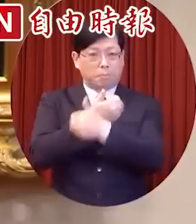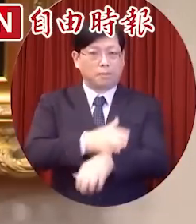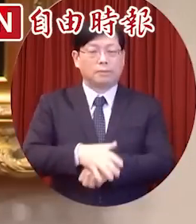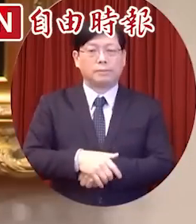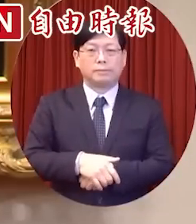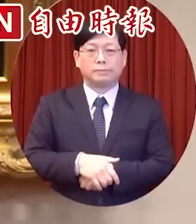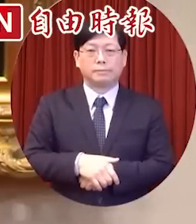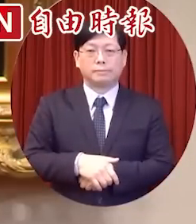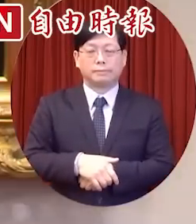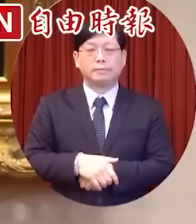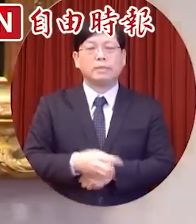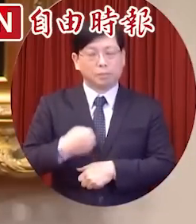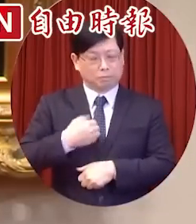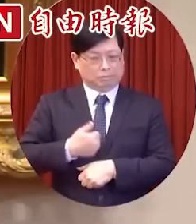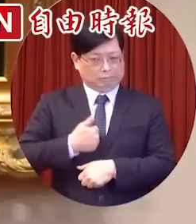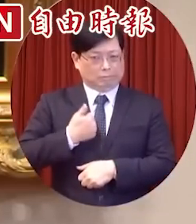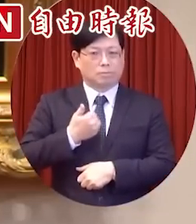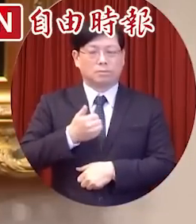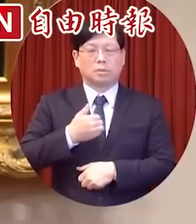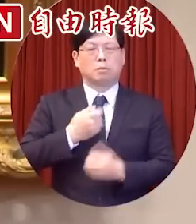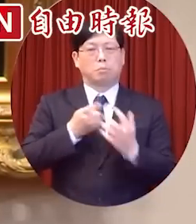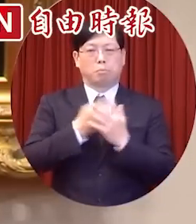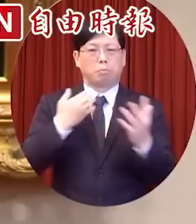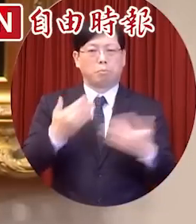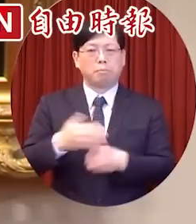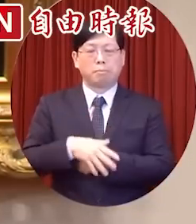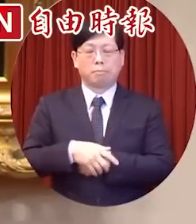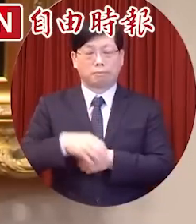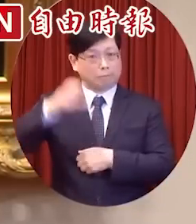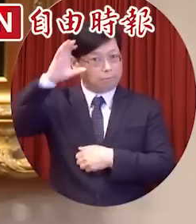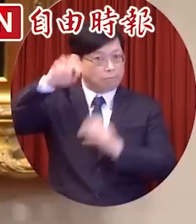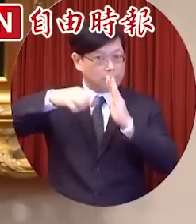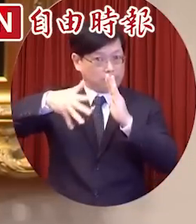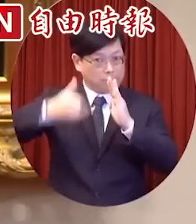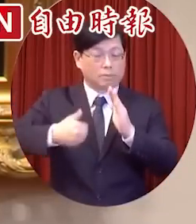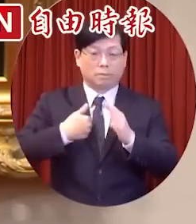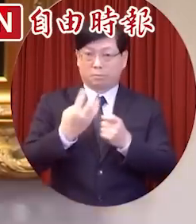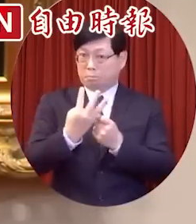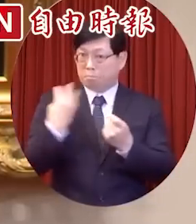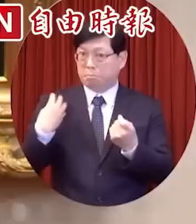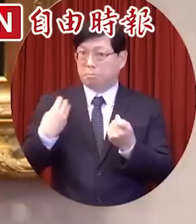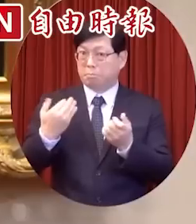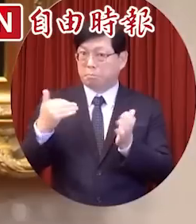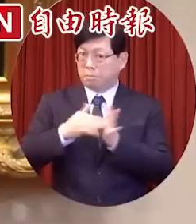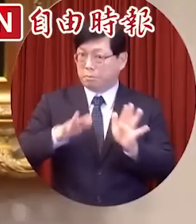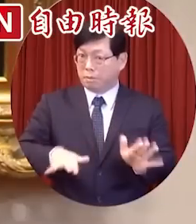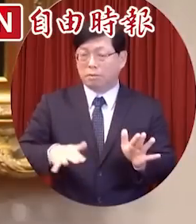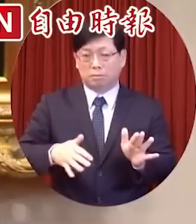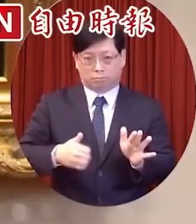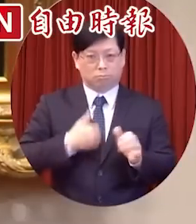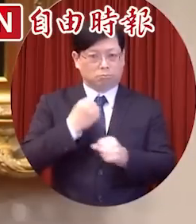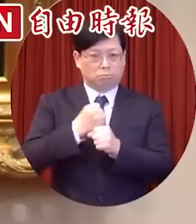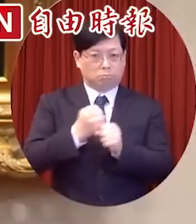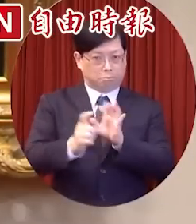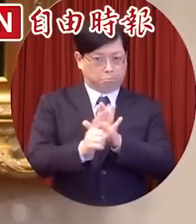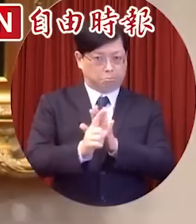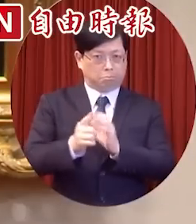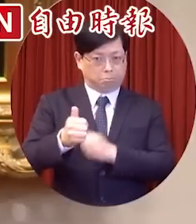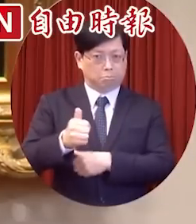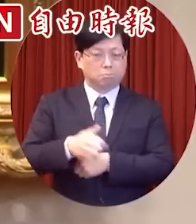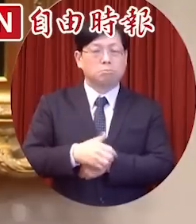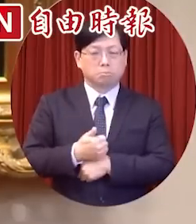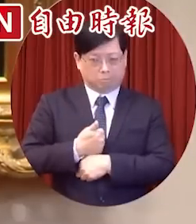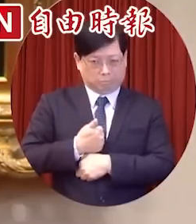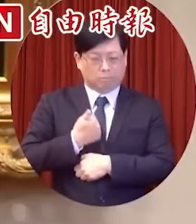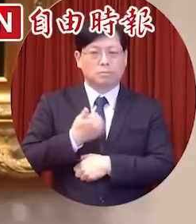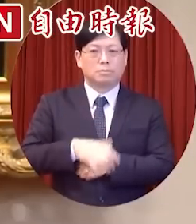经验，所以我深深的了解苏院长在过去的四年所做的表现，确确实实是